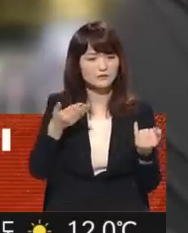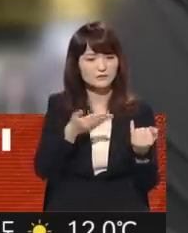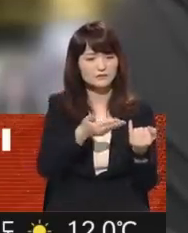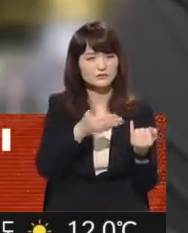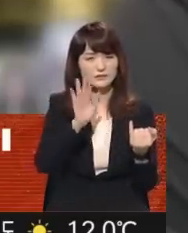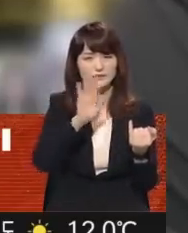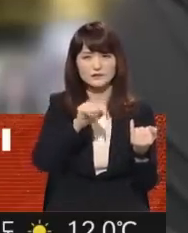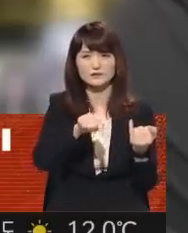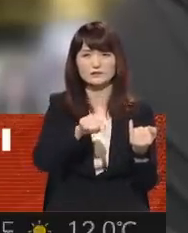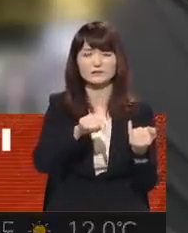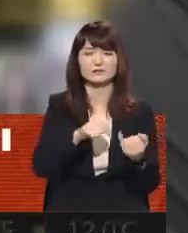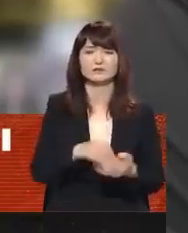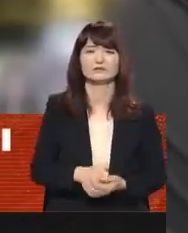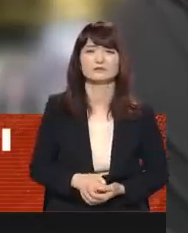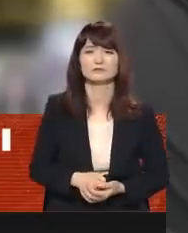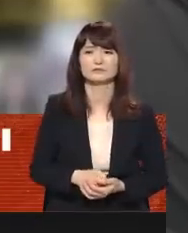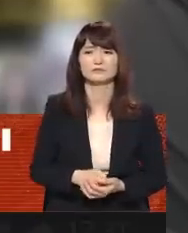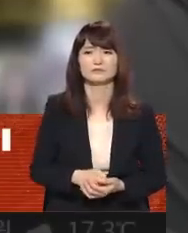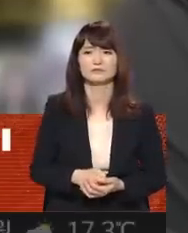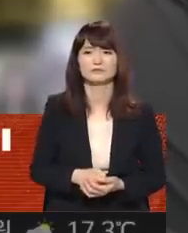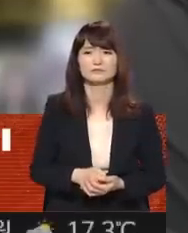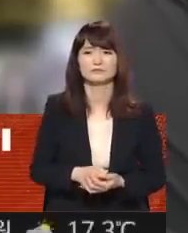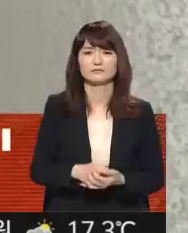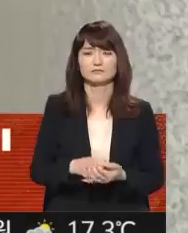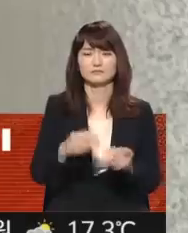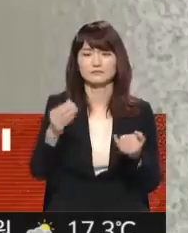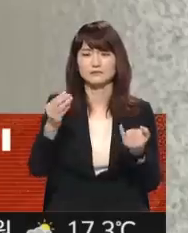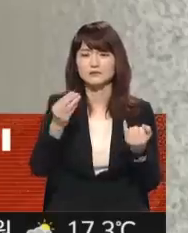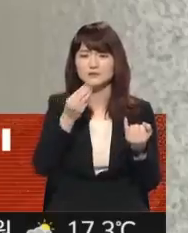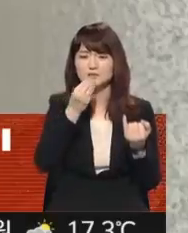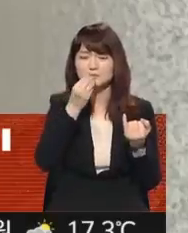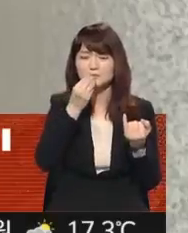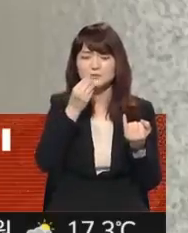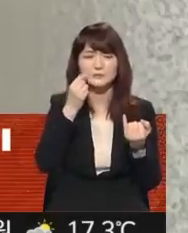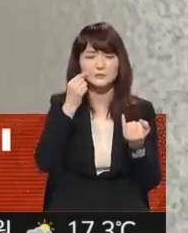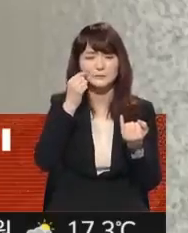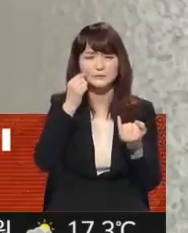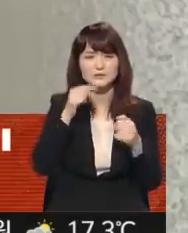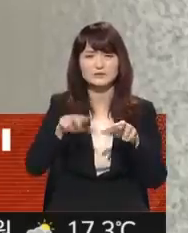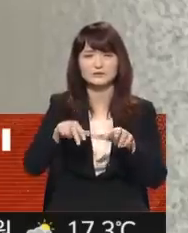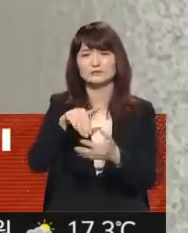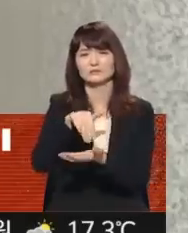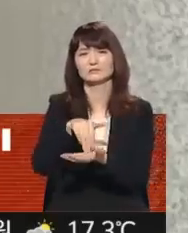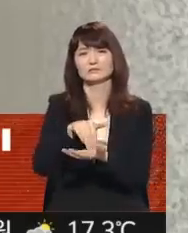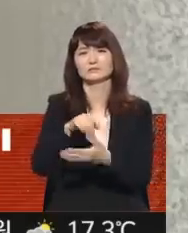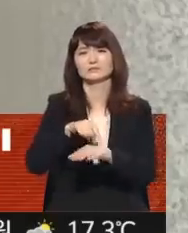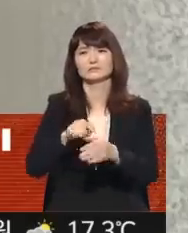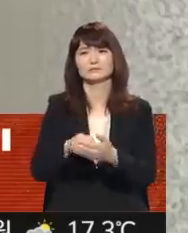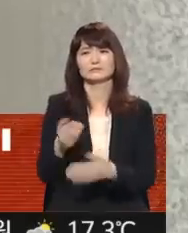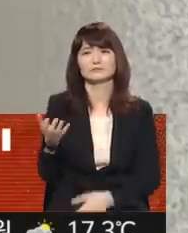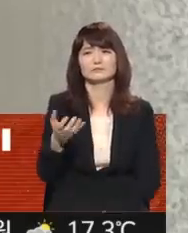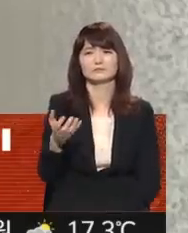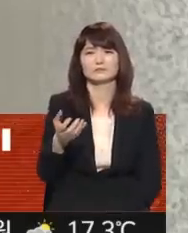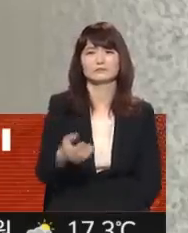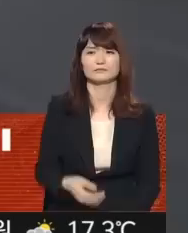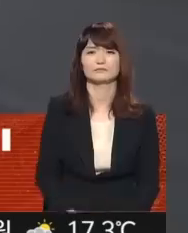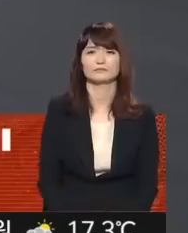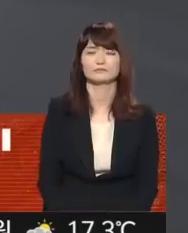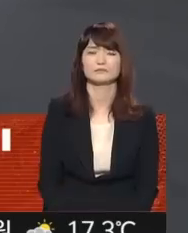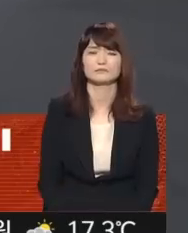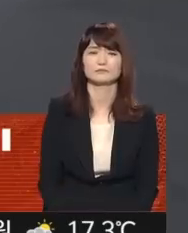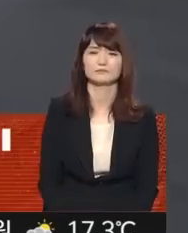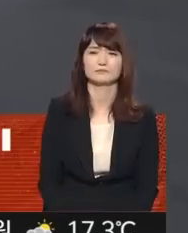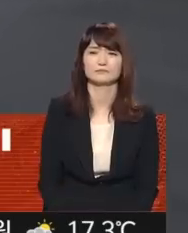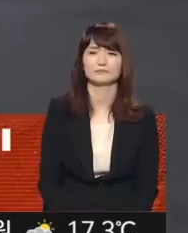그때 그거 입에 잠깐 넣어주기라도 할걸 지금 너무너무 후회가 되고 가슴이 아프다 이렇게 말씀을 또 하셨어요